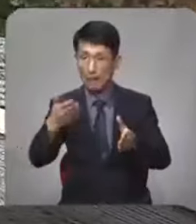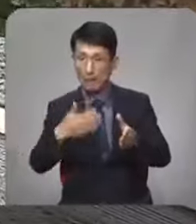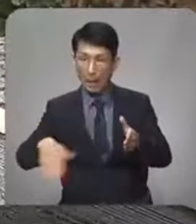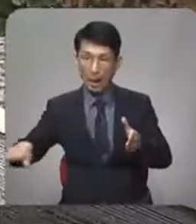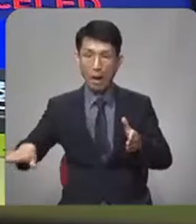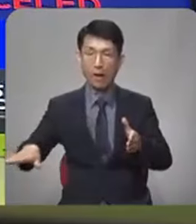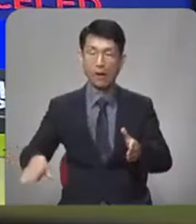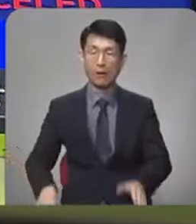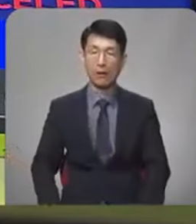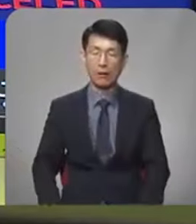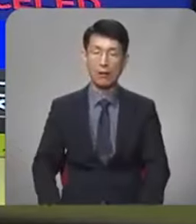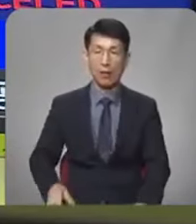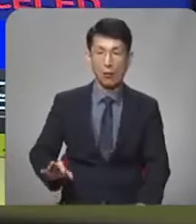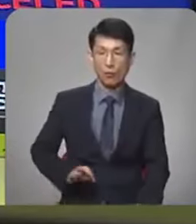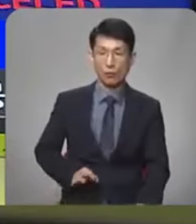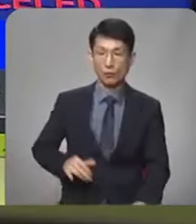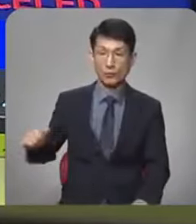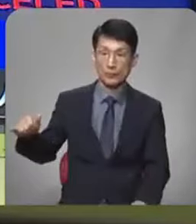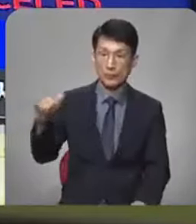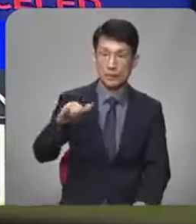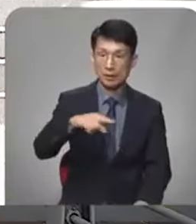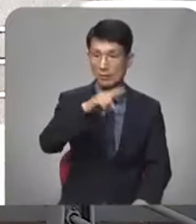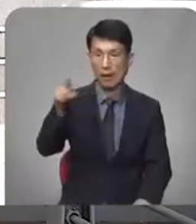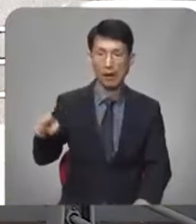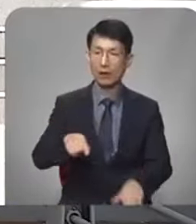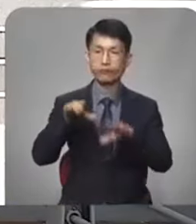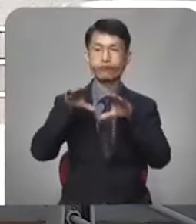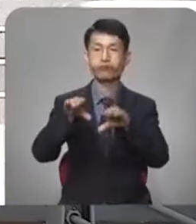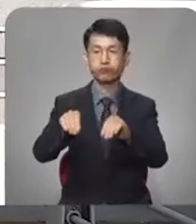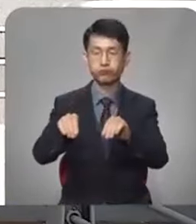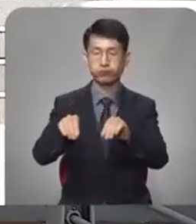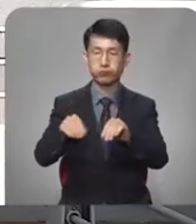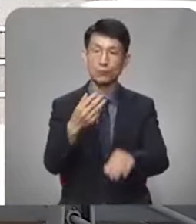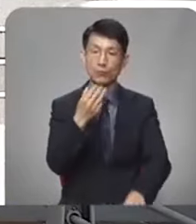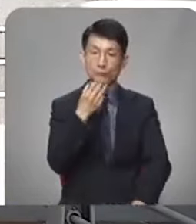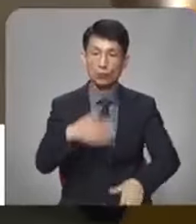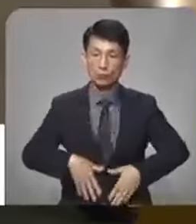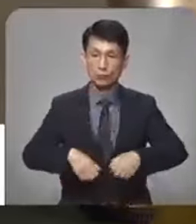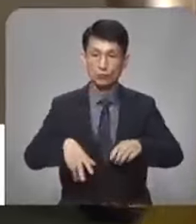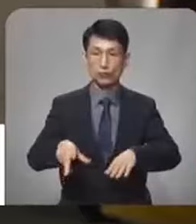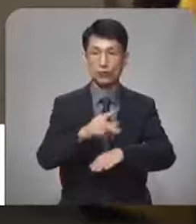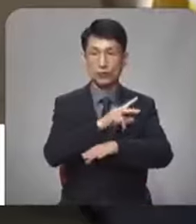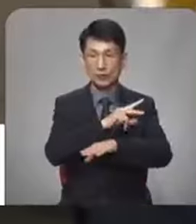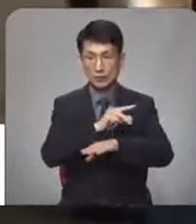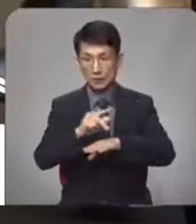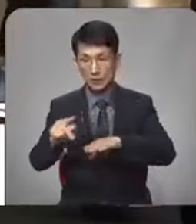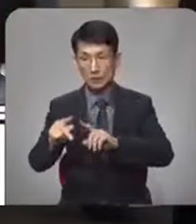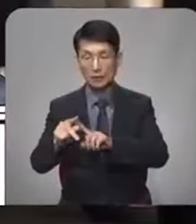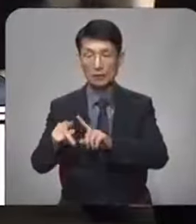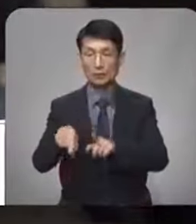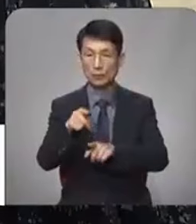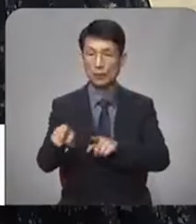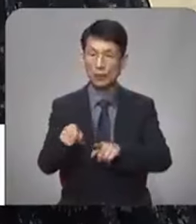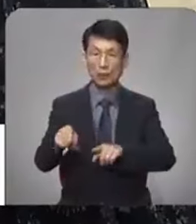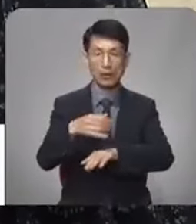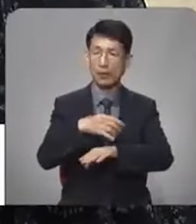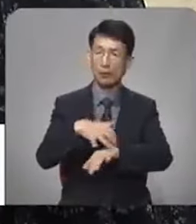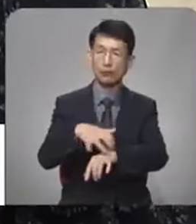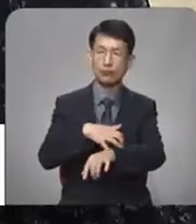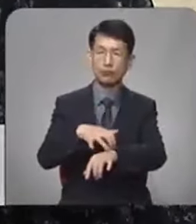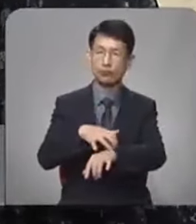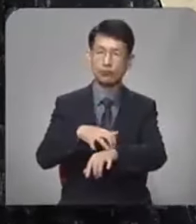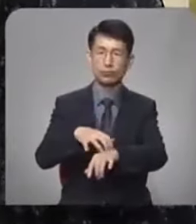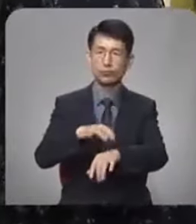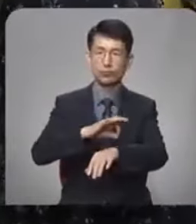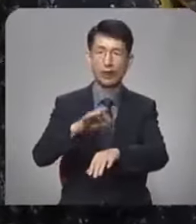끊어졌습니다. 원주의 하늘길은 다 끊겼습니다. 서울과 춘천을 오가는 경춘선 열차는 또다시 운행에 차질을